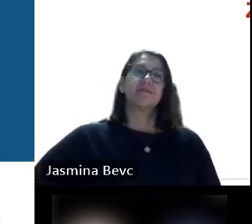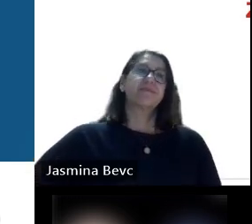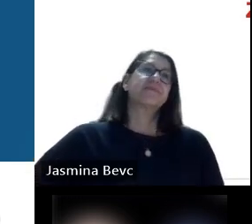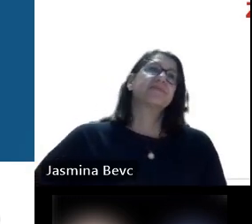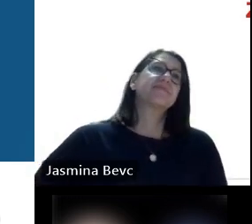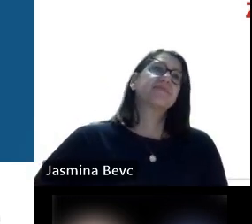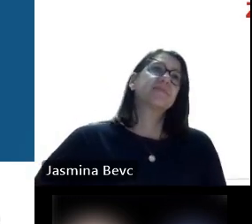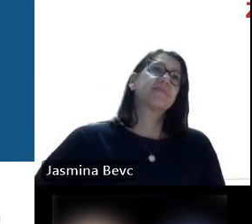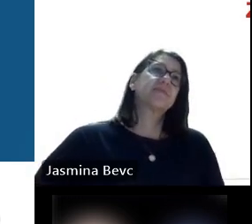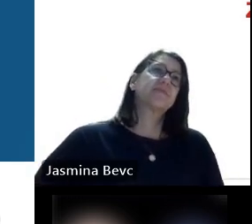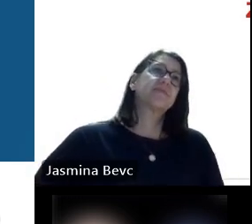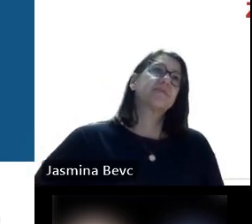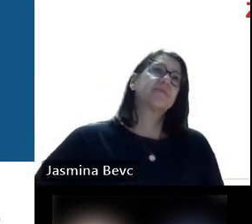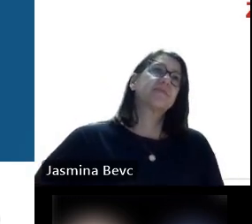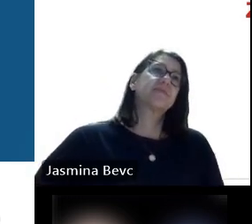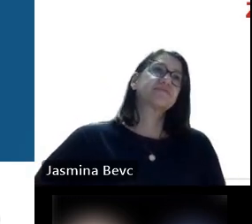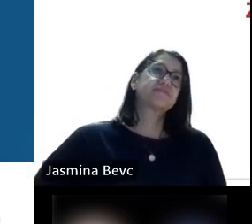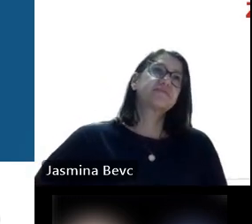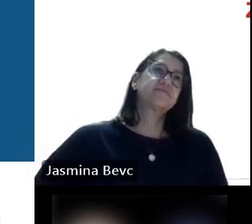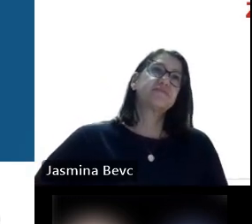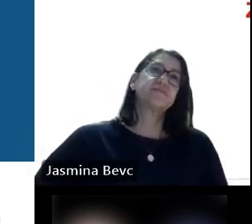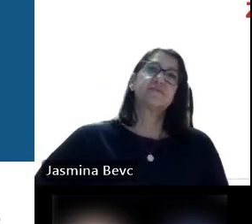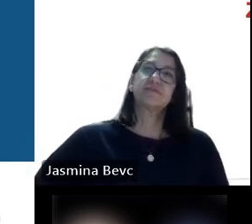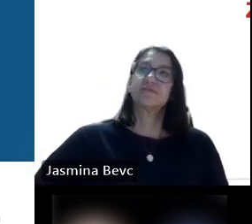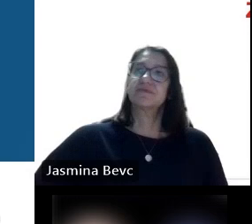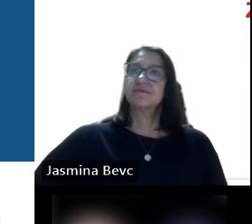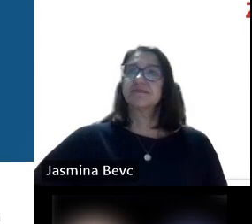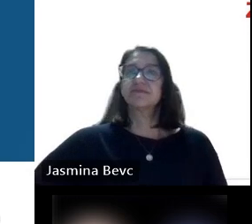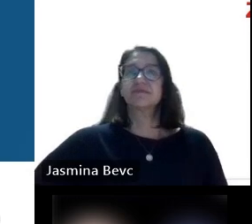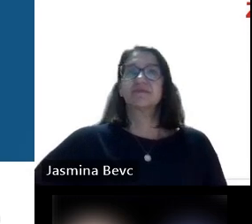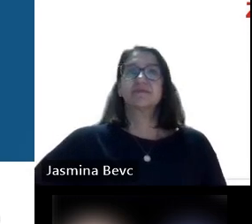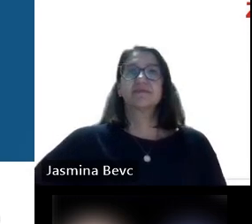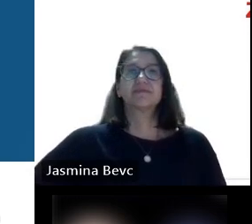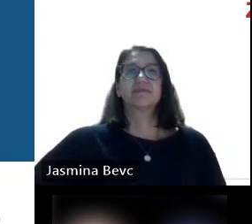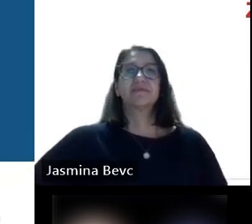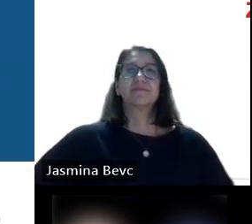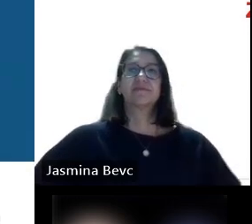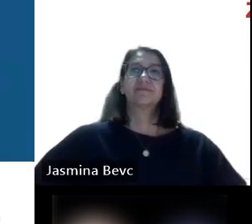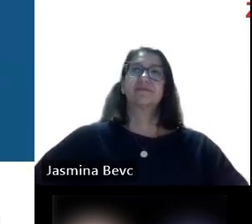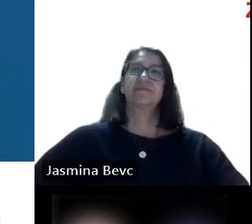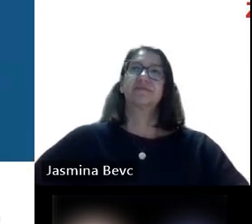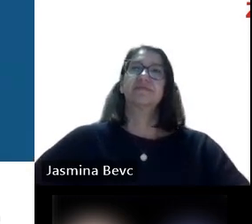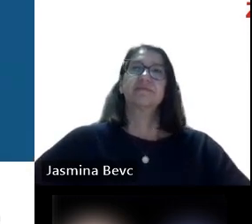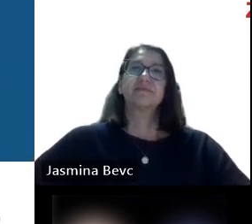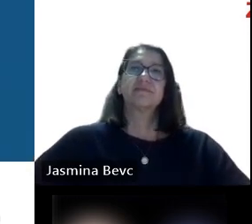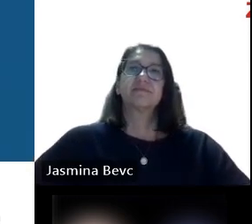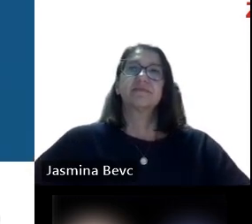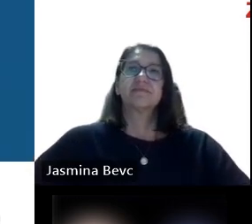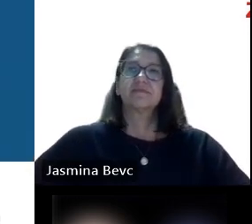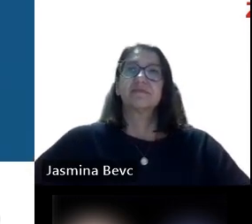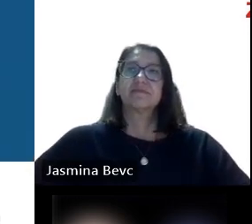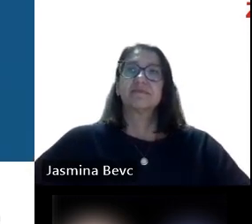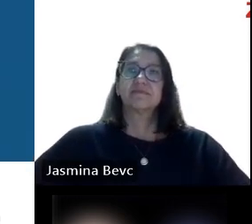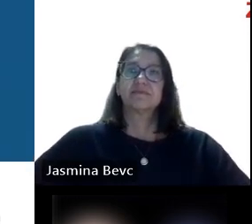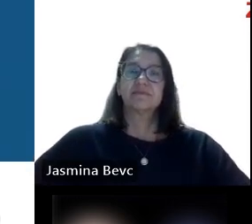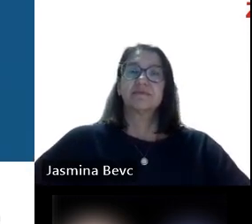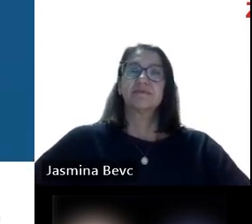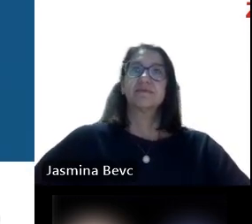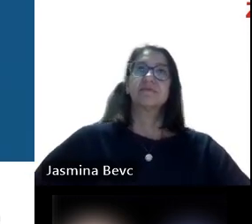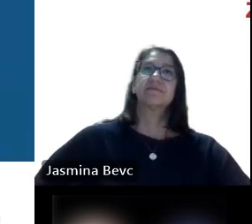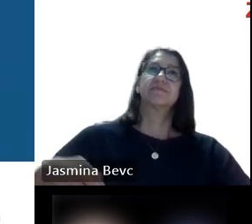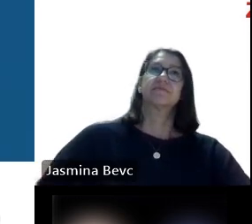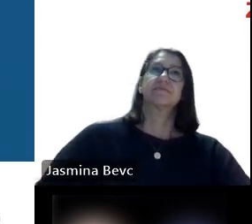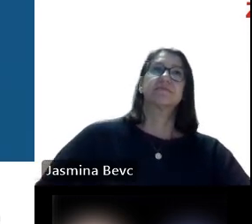ob terminu, kjer imate temperature zelo nizke, relativno malo. Na to ne morete vplivati, da